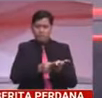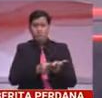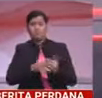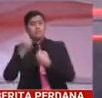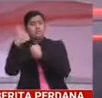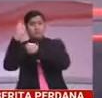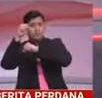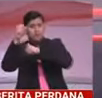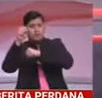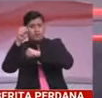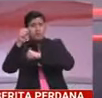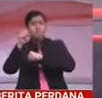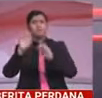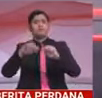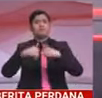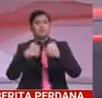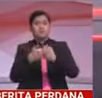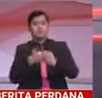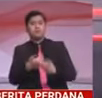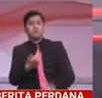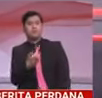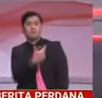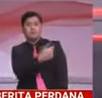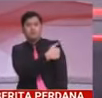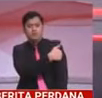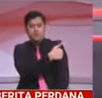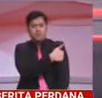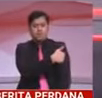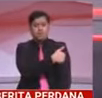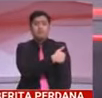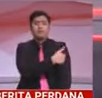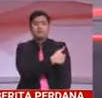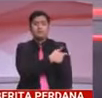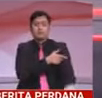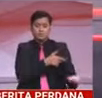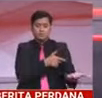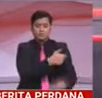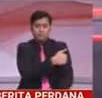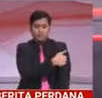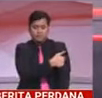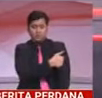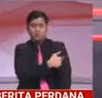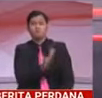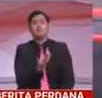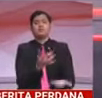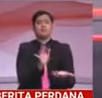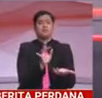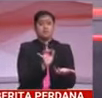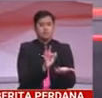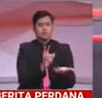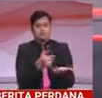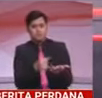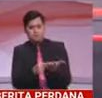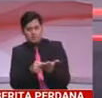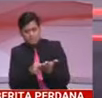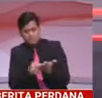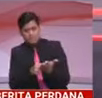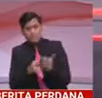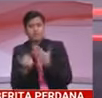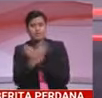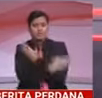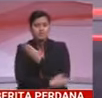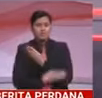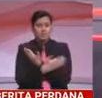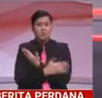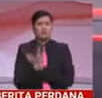agency anti doping pleci ada Mas bakal bekerjasama dengan keep cvd nhcp sprm dan jabatan kimia